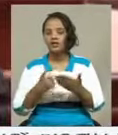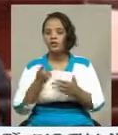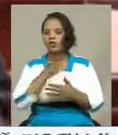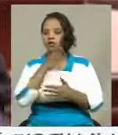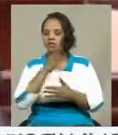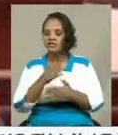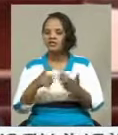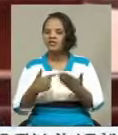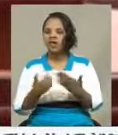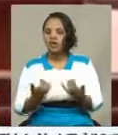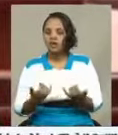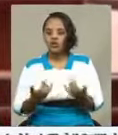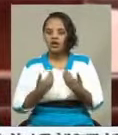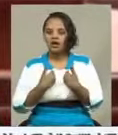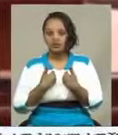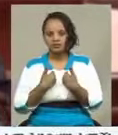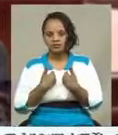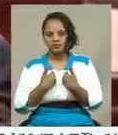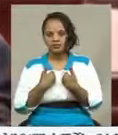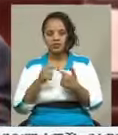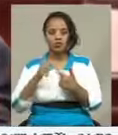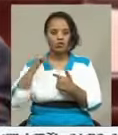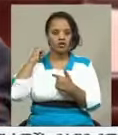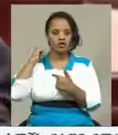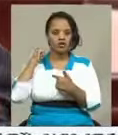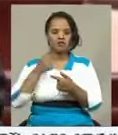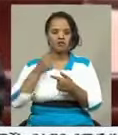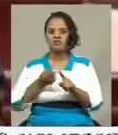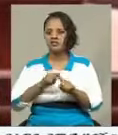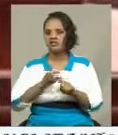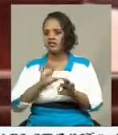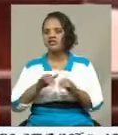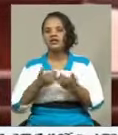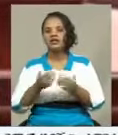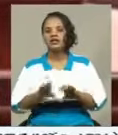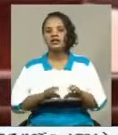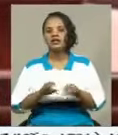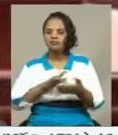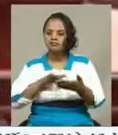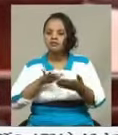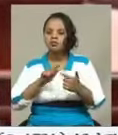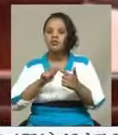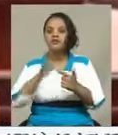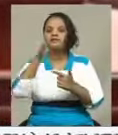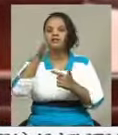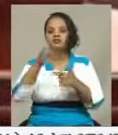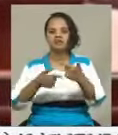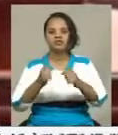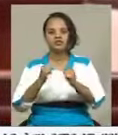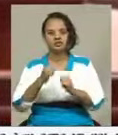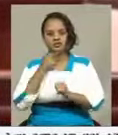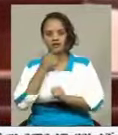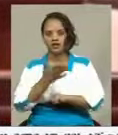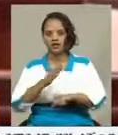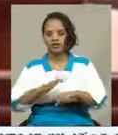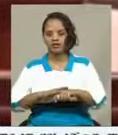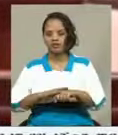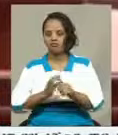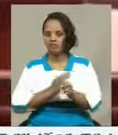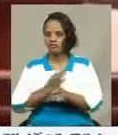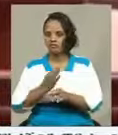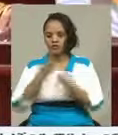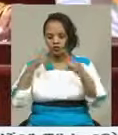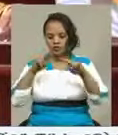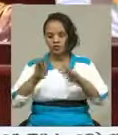ባልሆነበት ስለዚህ አሁን ካለበት ወደኋላ የሚመለስ ነገር የለም። እንዴት አድርገን አቅንተን ወደፊት ልናስኬድ እንችላለን የሚለው ነገር ላይ ፕሮፐርሊ ፎከስ አድርገን